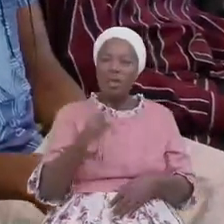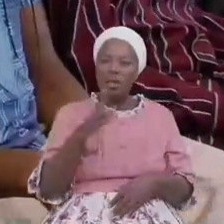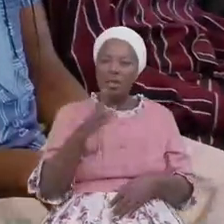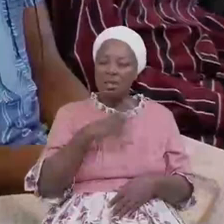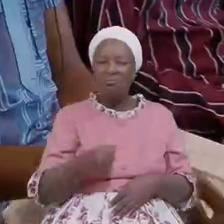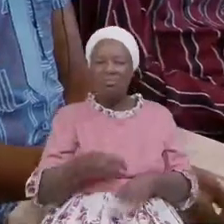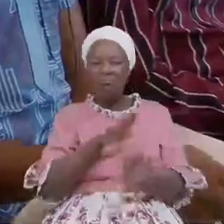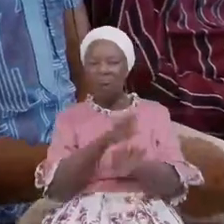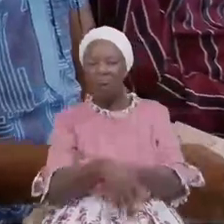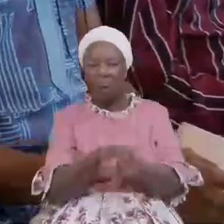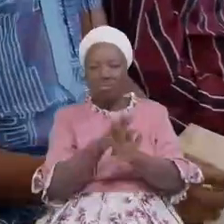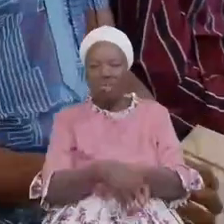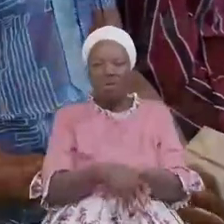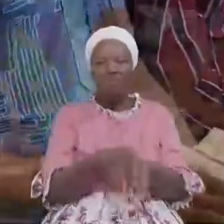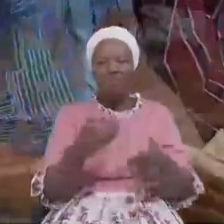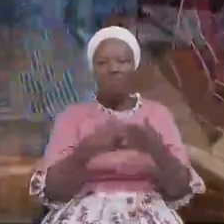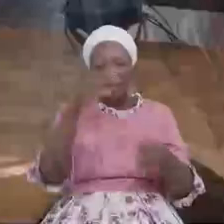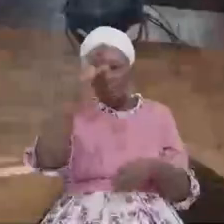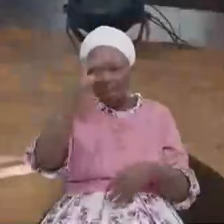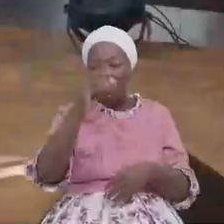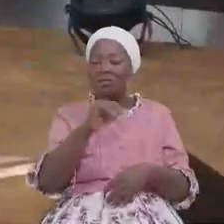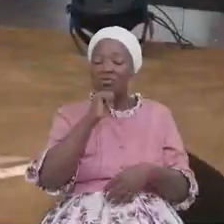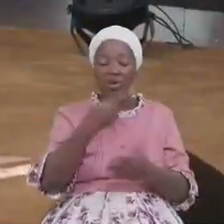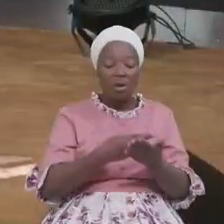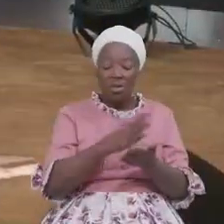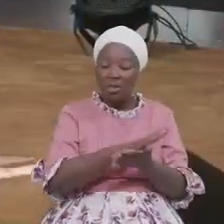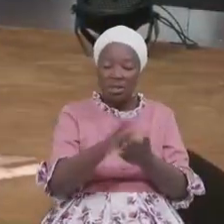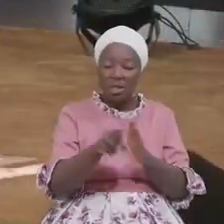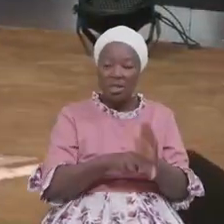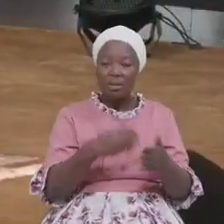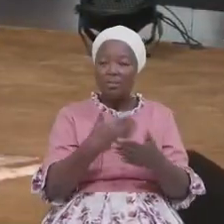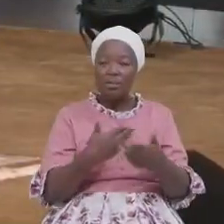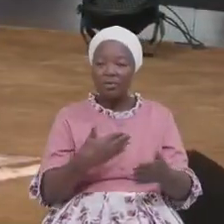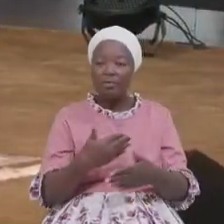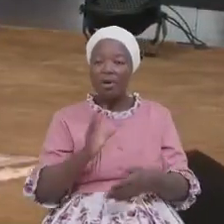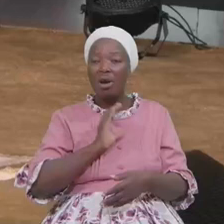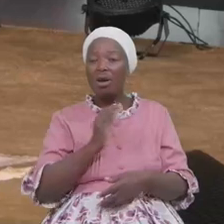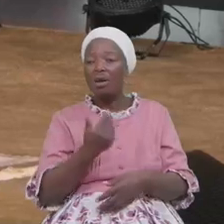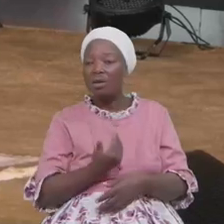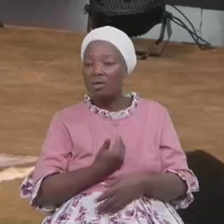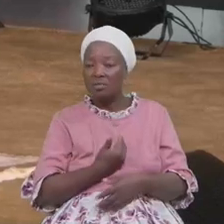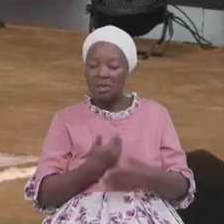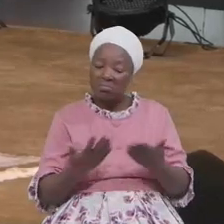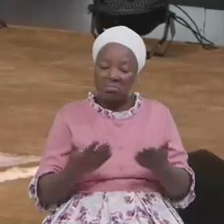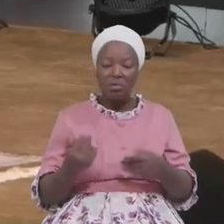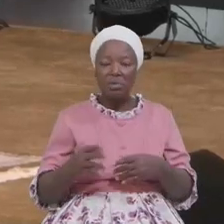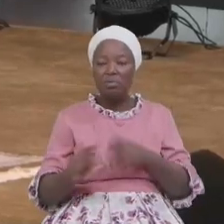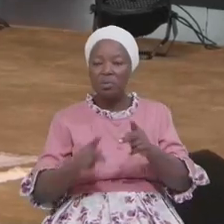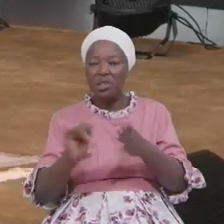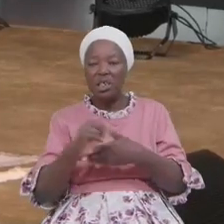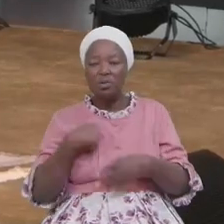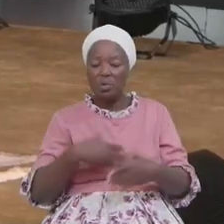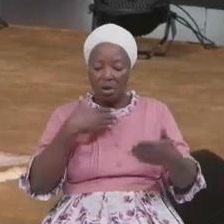Les hypocrites peuvent paraître juste devant un homme. Ce n'est pas la justice devant ceux à qui nous sommes familiers.